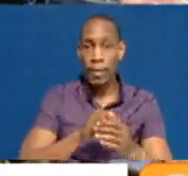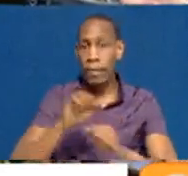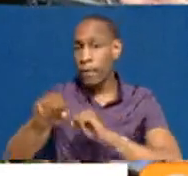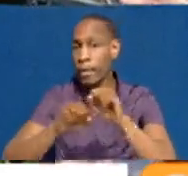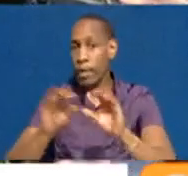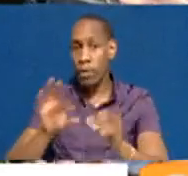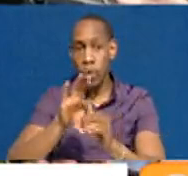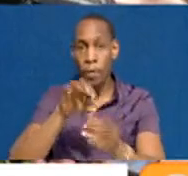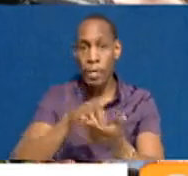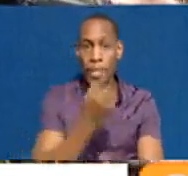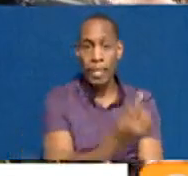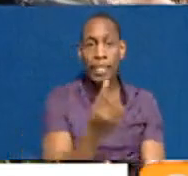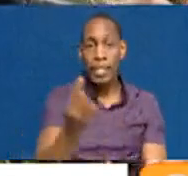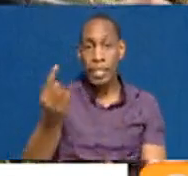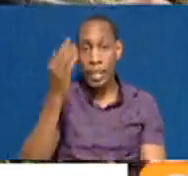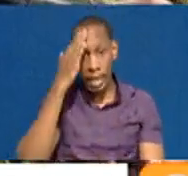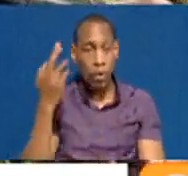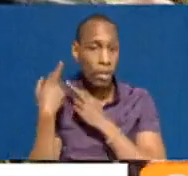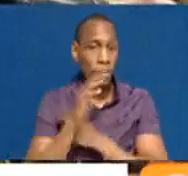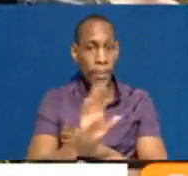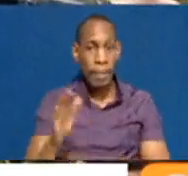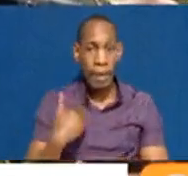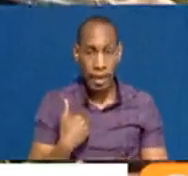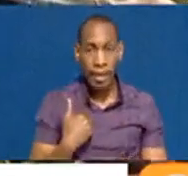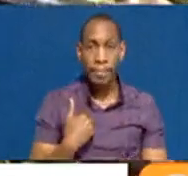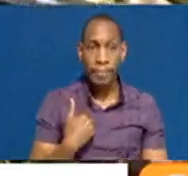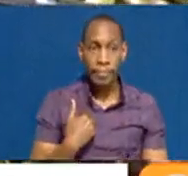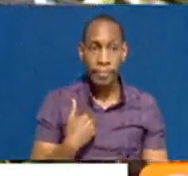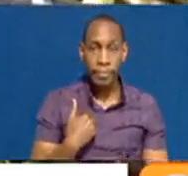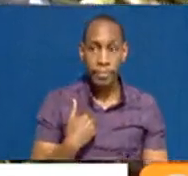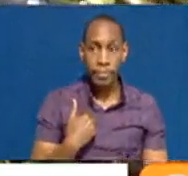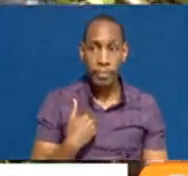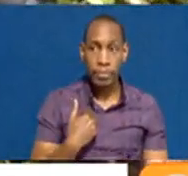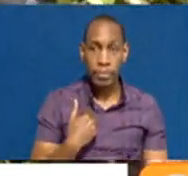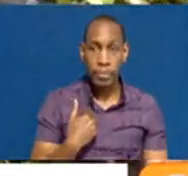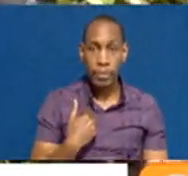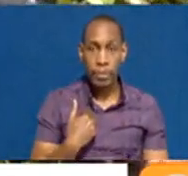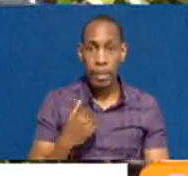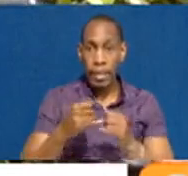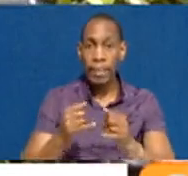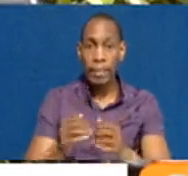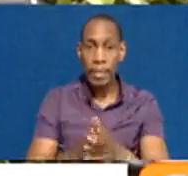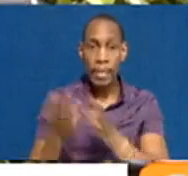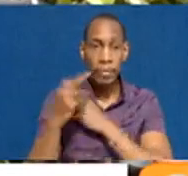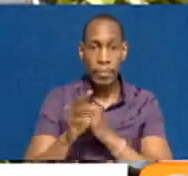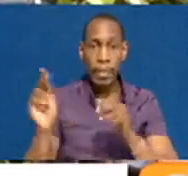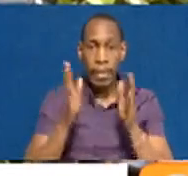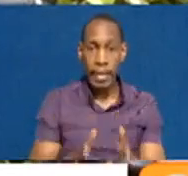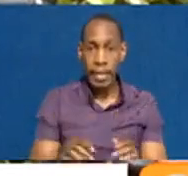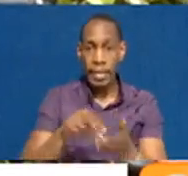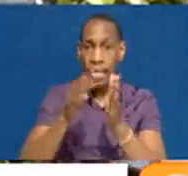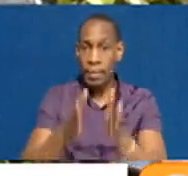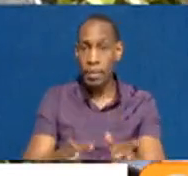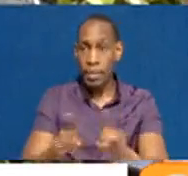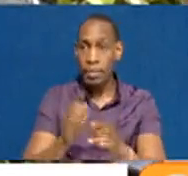katika vituo, kila mtu yajua jukumu lake, aende kutimiza jukumu lake kama Mkenya, kama candidate,